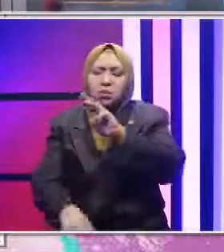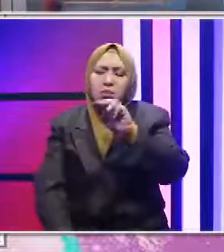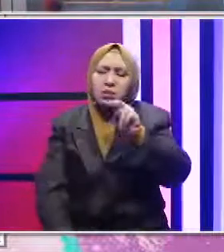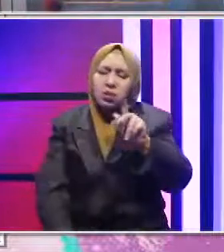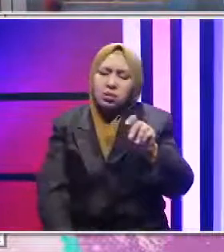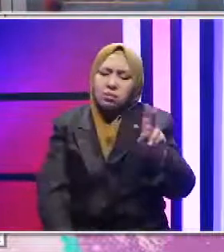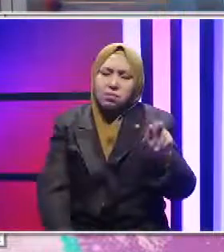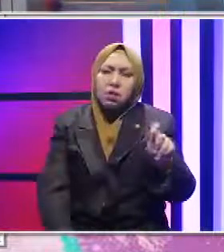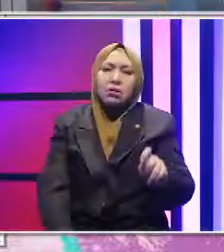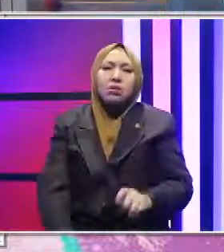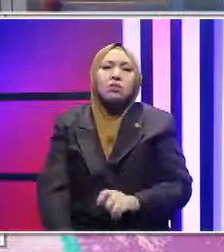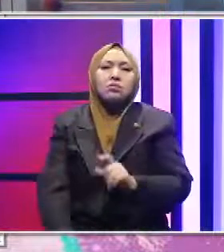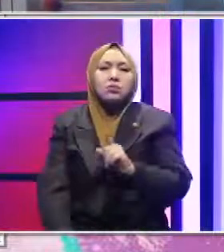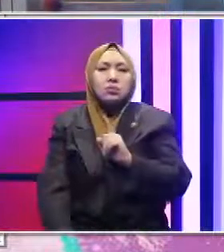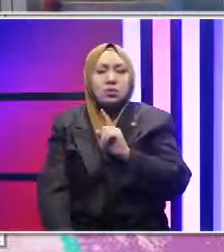نعيم